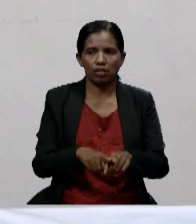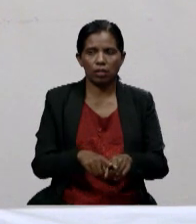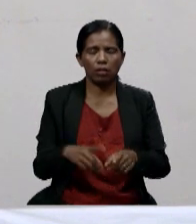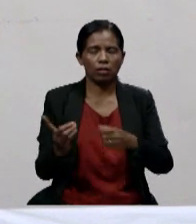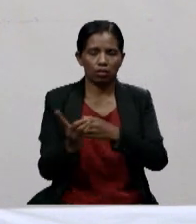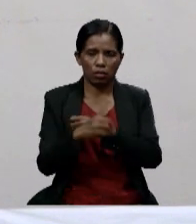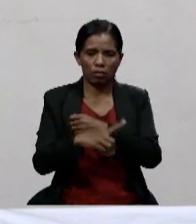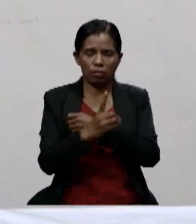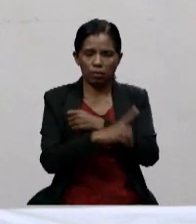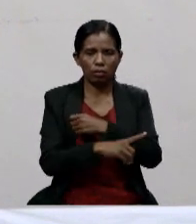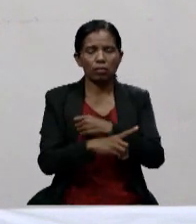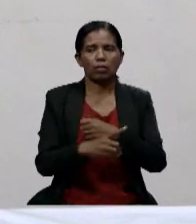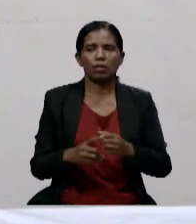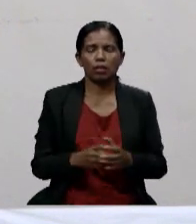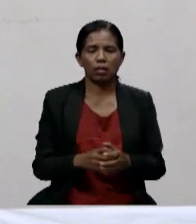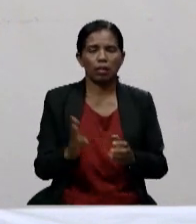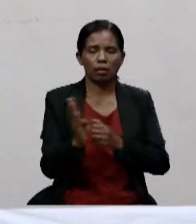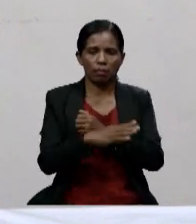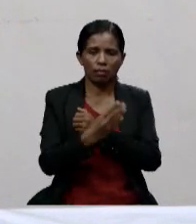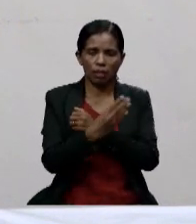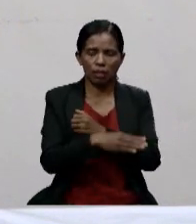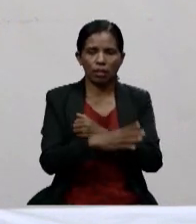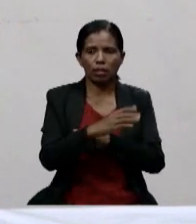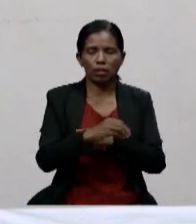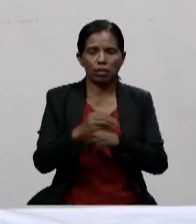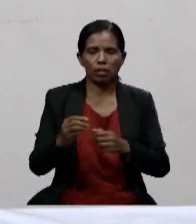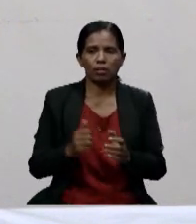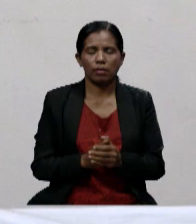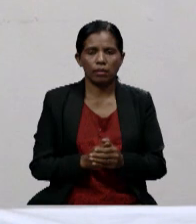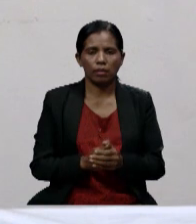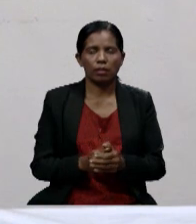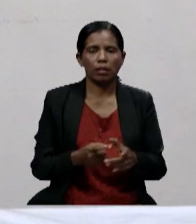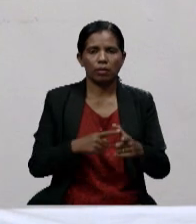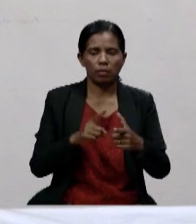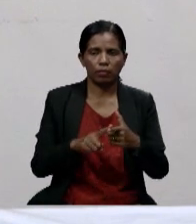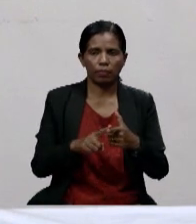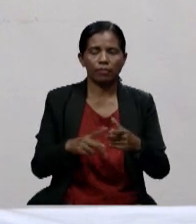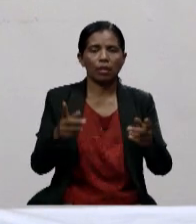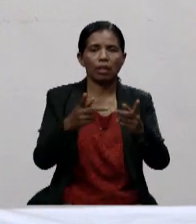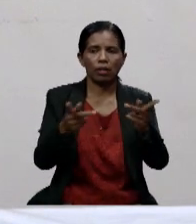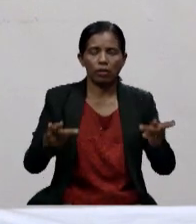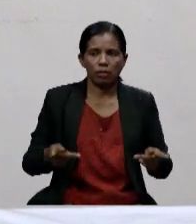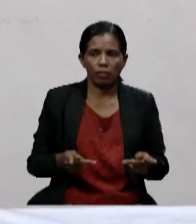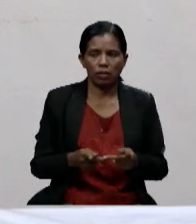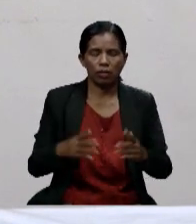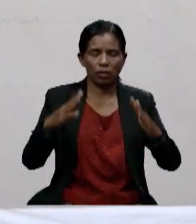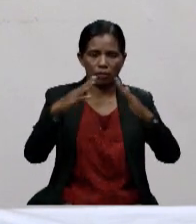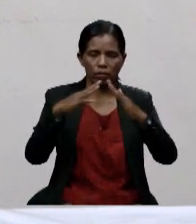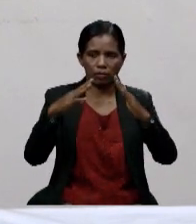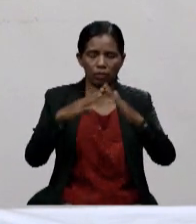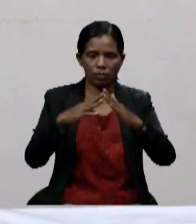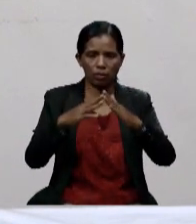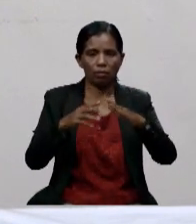golfinhos baleia nomos dugongs, imos ba iha fatin ka uma ba iha